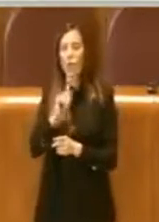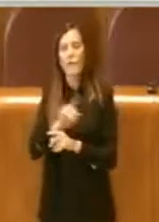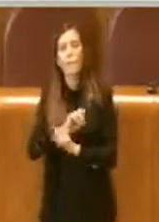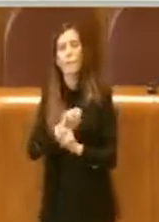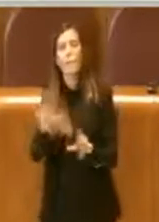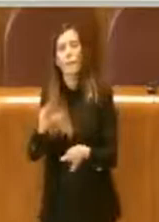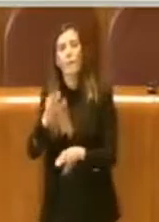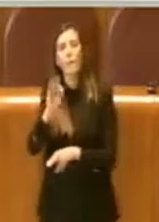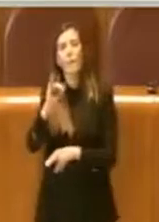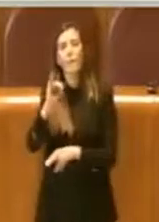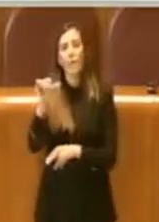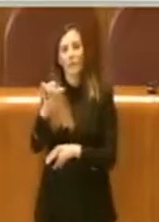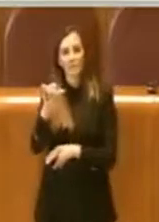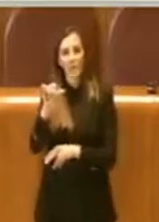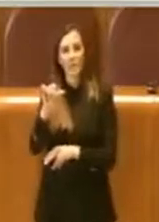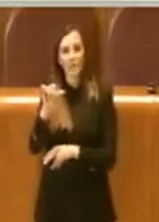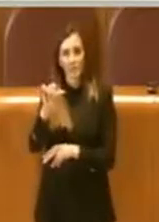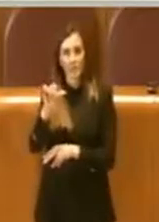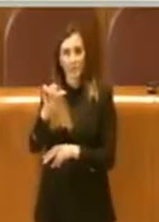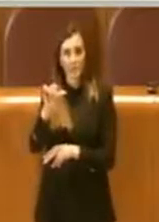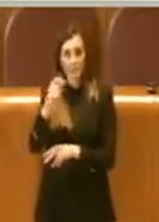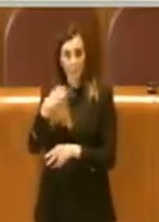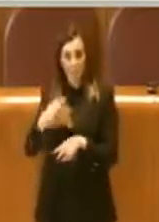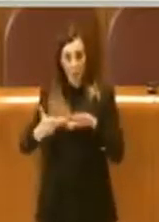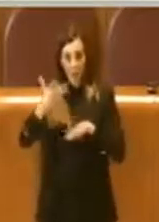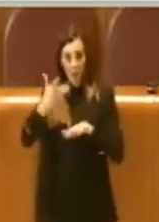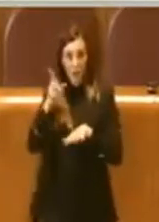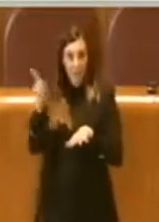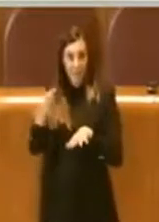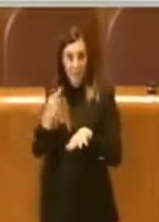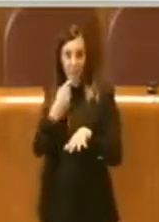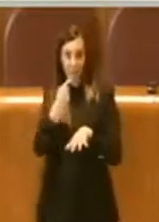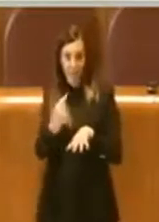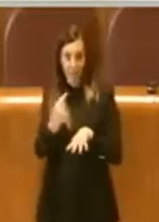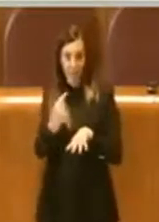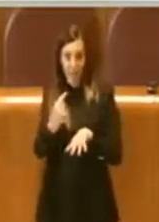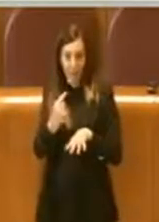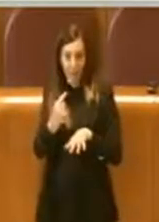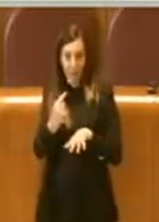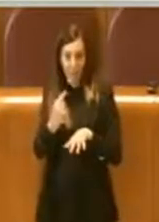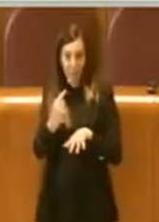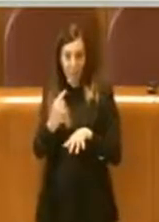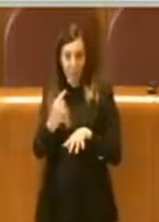il sovrintendente, diversamente da altre